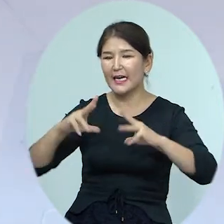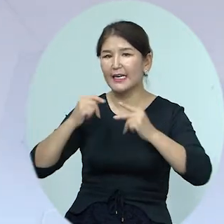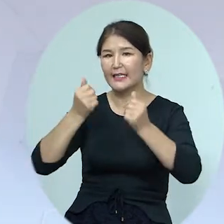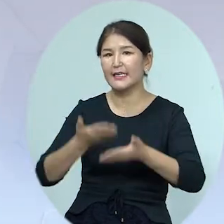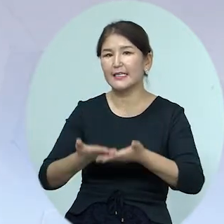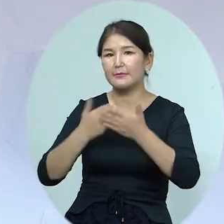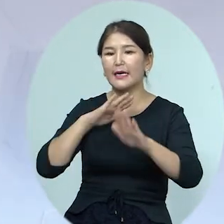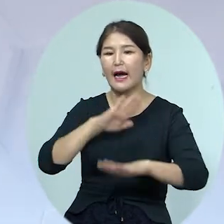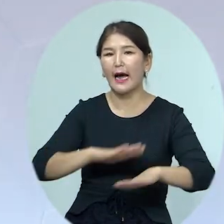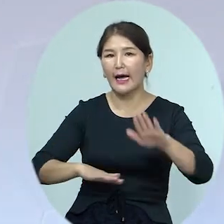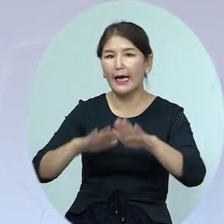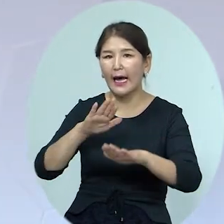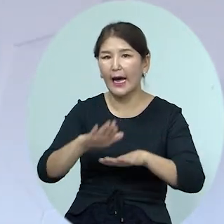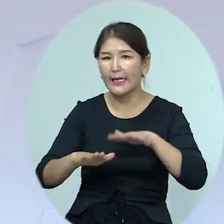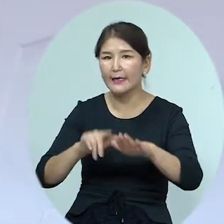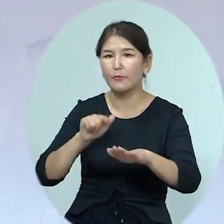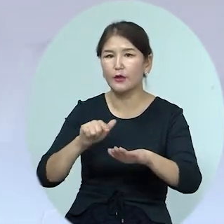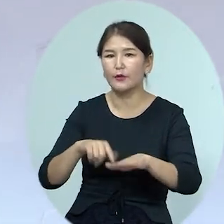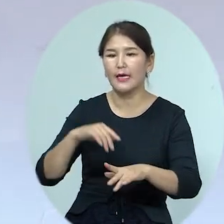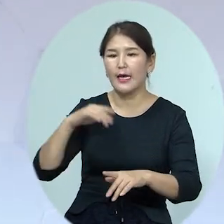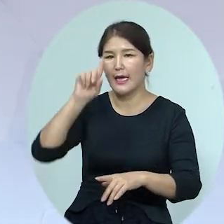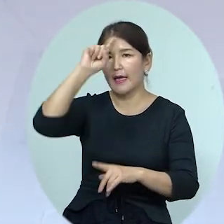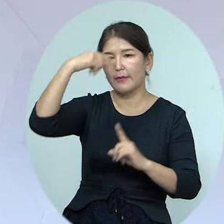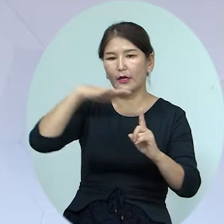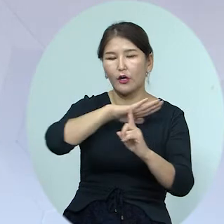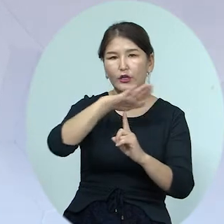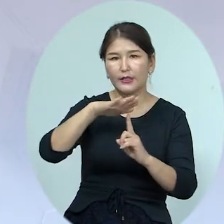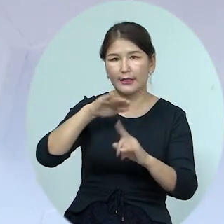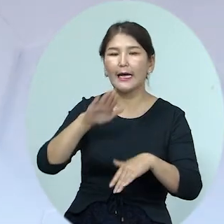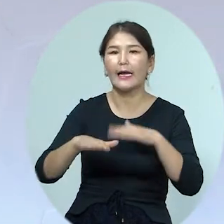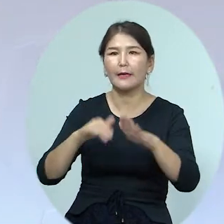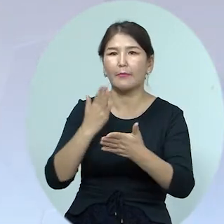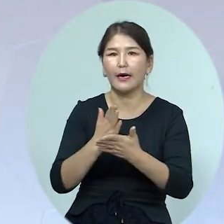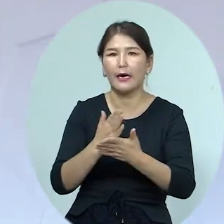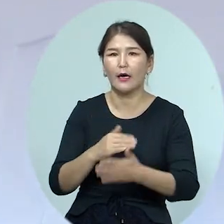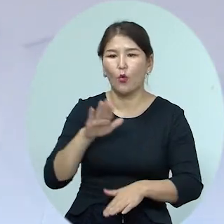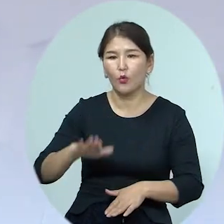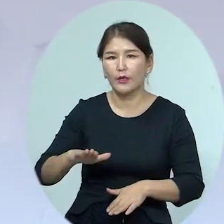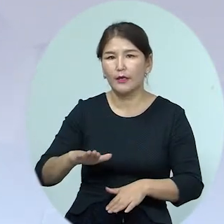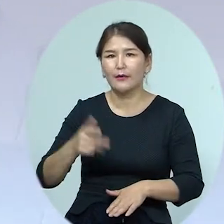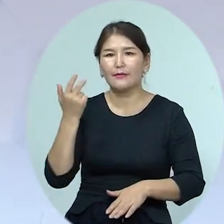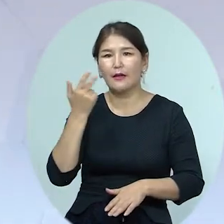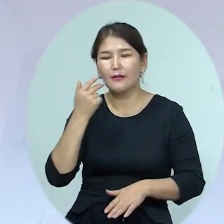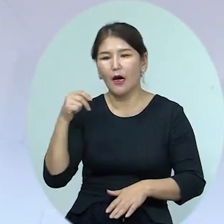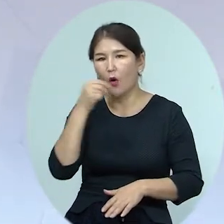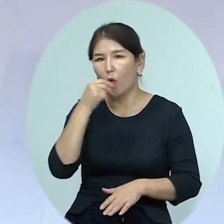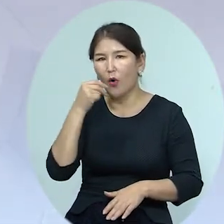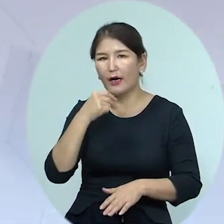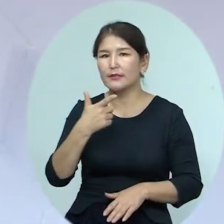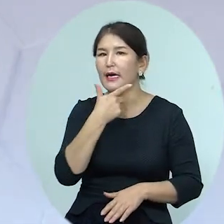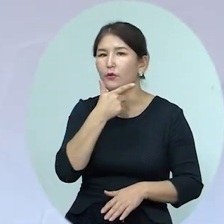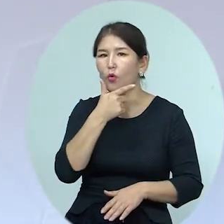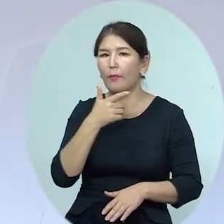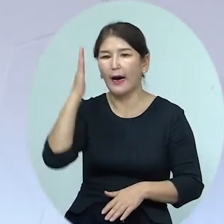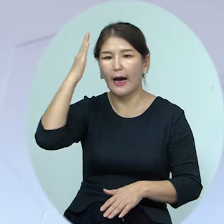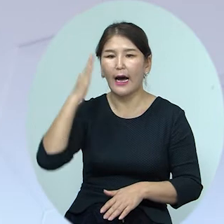дэмжих алхам болвол эмнэлгийн орчинд хийгддэг алхмууд байгаа. Хүүхдийнхаа шүдийг тогтмол угааж цэвэрлж амжихгүй